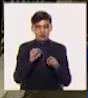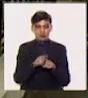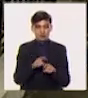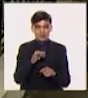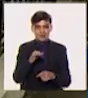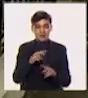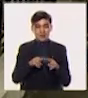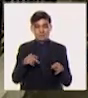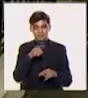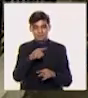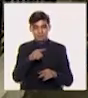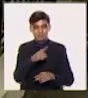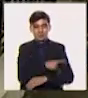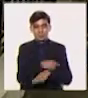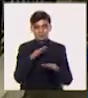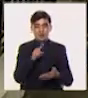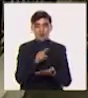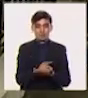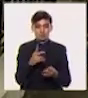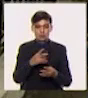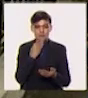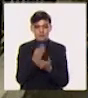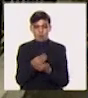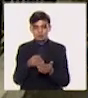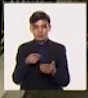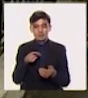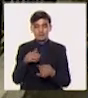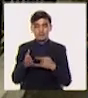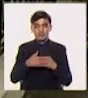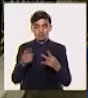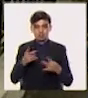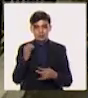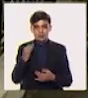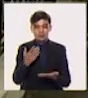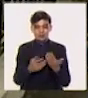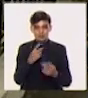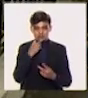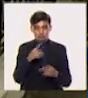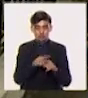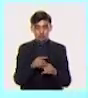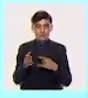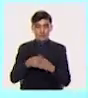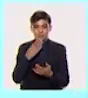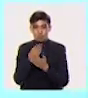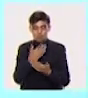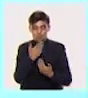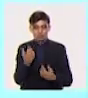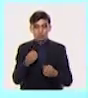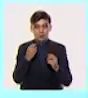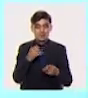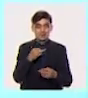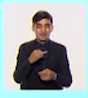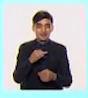здравоохранениенің бұндай мекемелерде міндетті түрде отдельно вход болу керек. Ондай өздеріңіз көріп тұрғанда ондай ештеңке жоқ. Тұрғындар